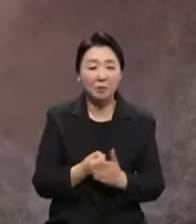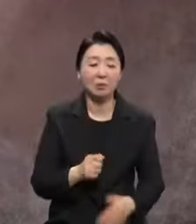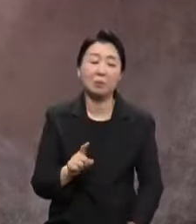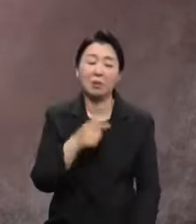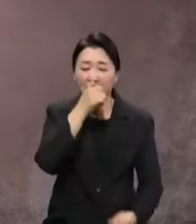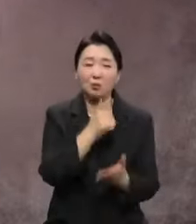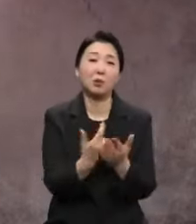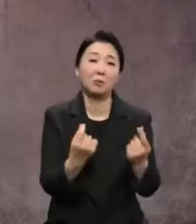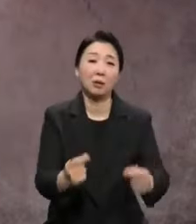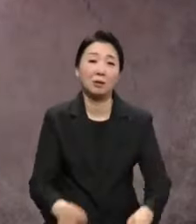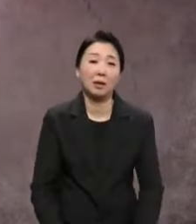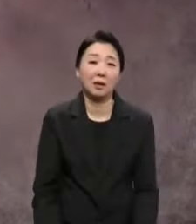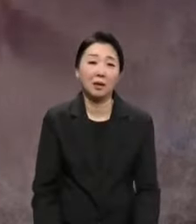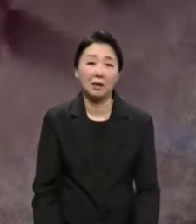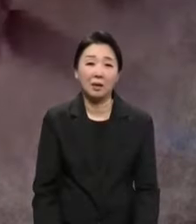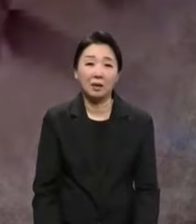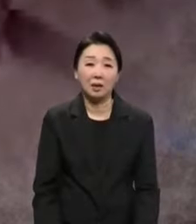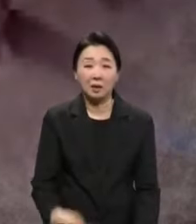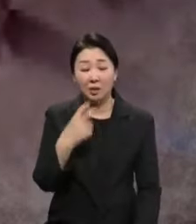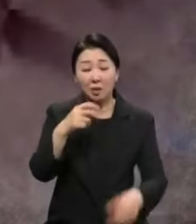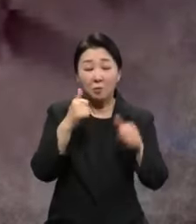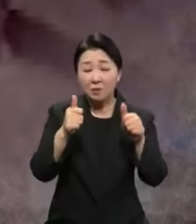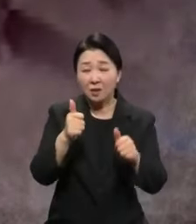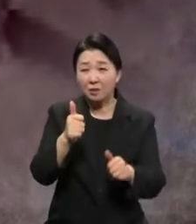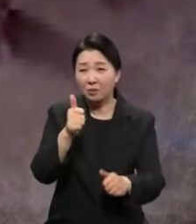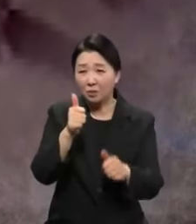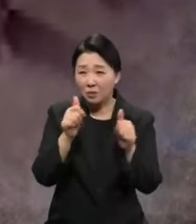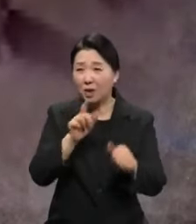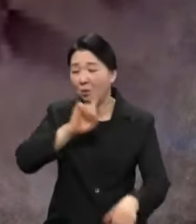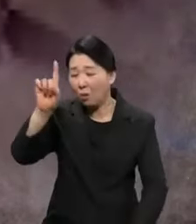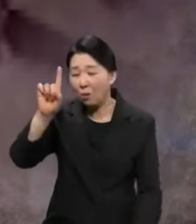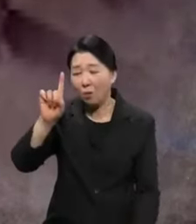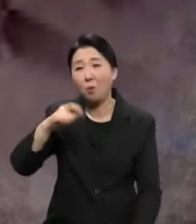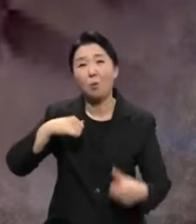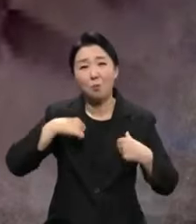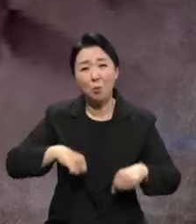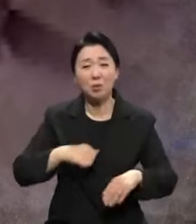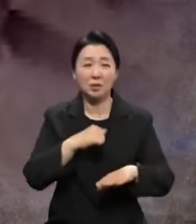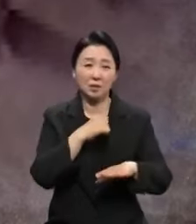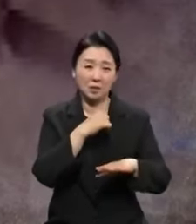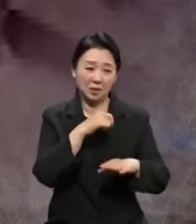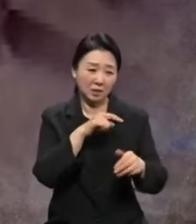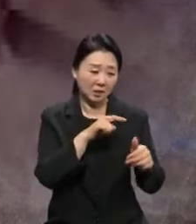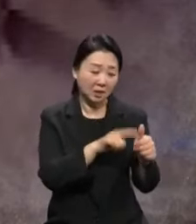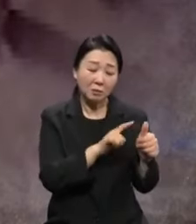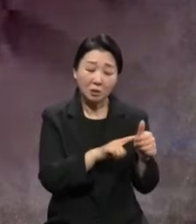당시 검찰도 상고를 포기하면서 남성은 그대로 16년형이 확정됐습니다.